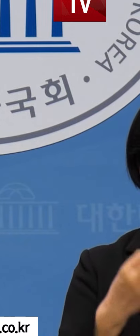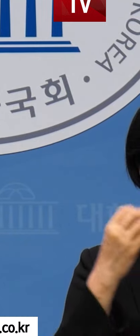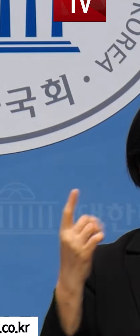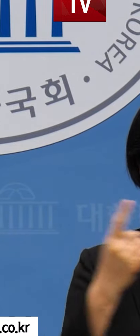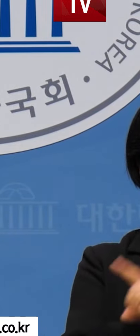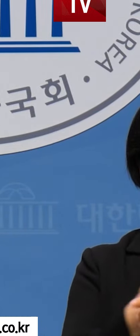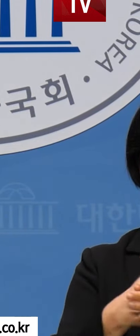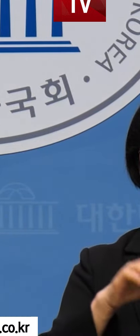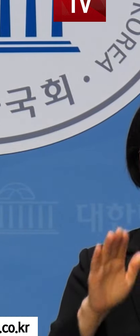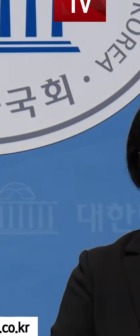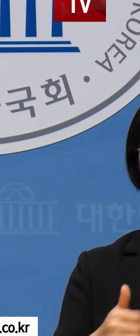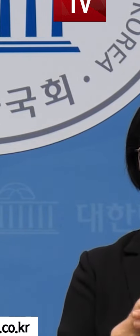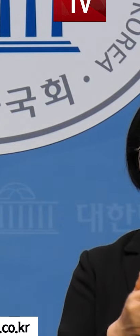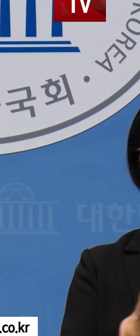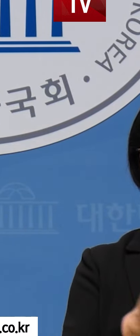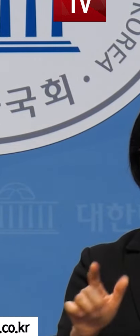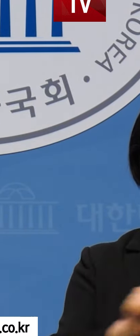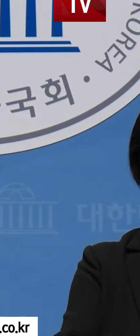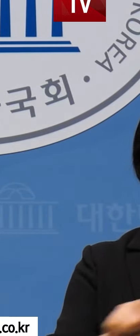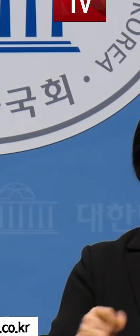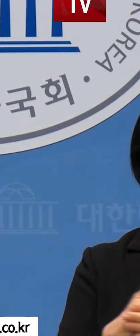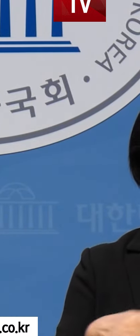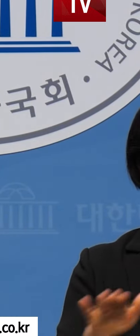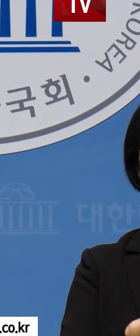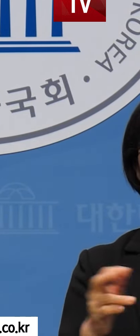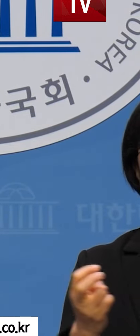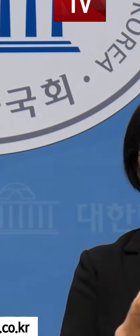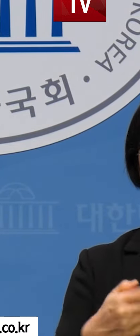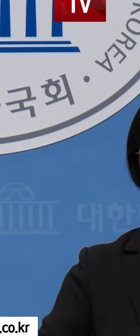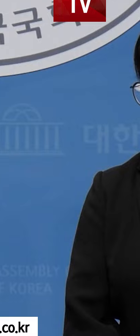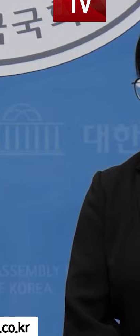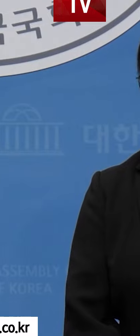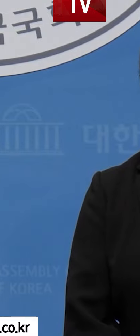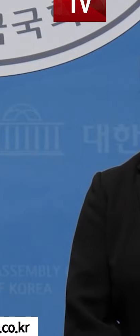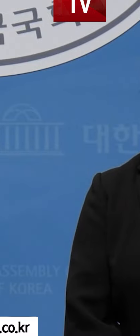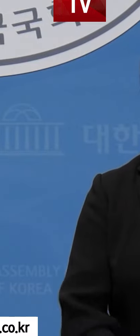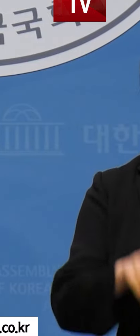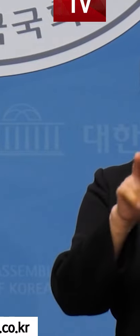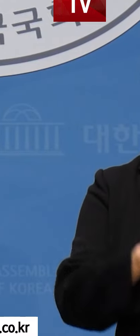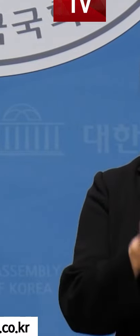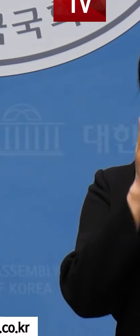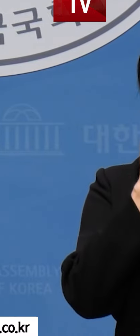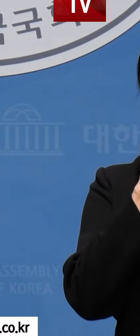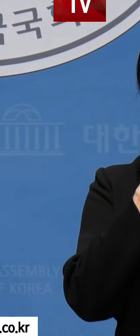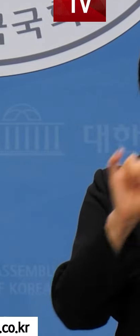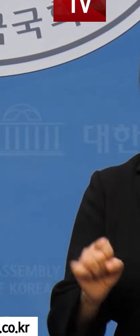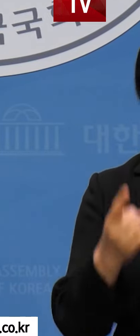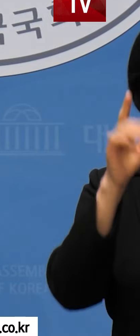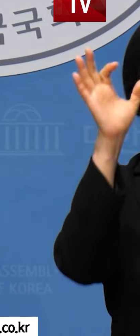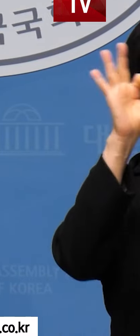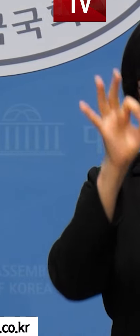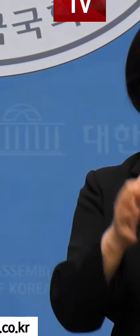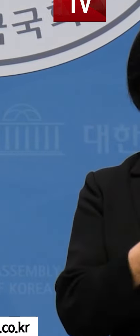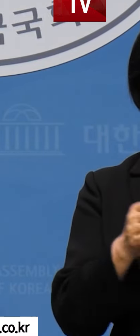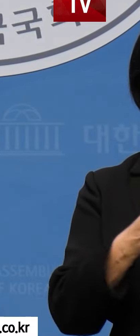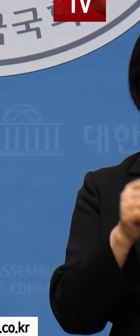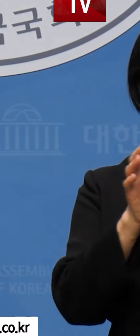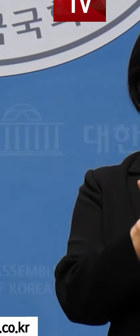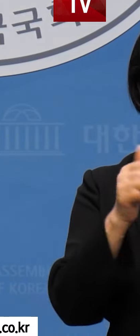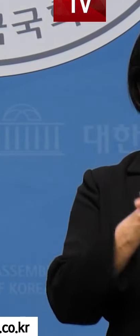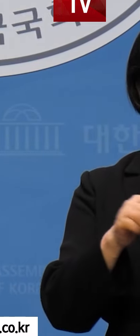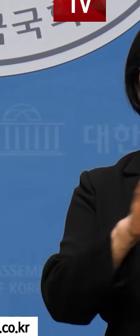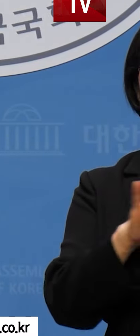본 궤도를 탈 수 있도록 특단의 대책을 세울 수밖에 없다. 문제가 있다면 원인을 찾아 구조,